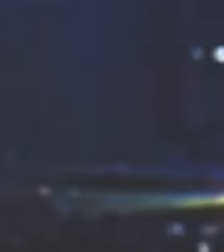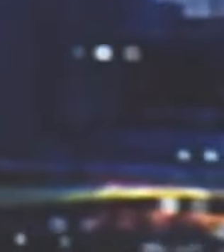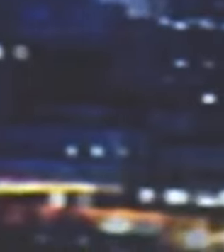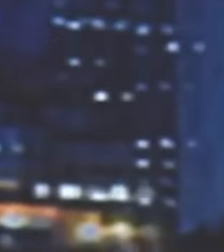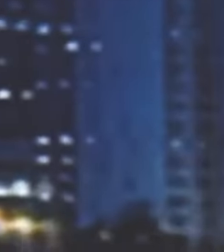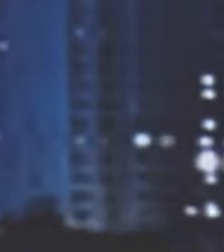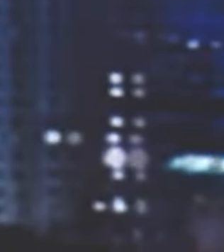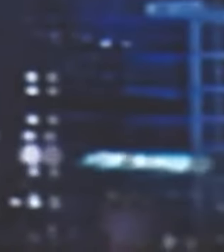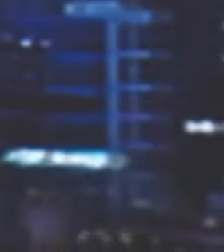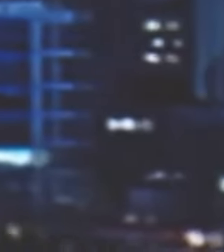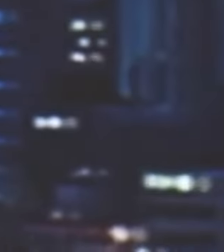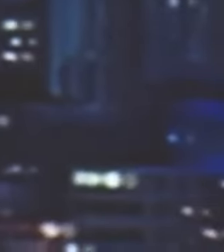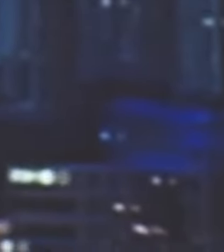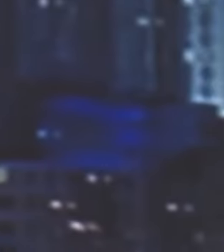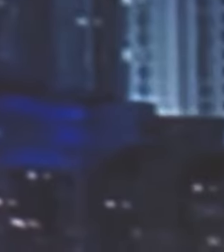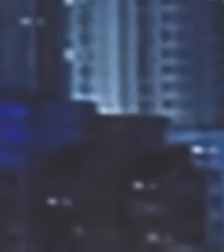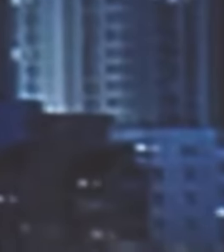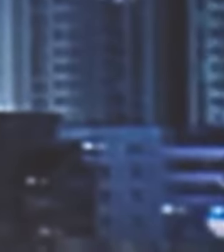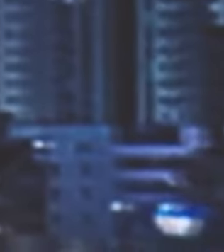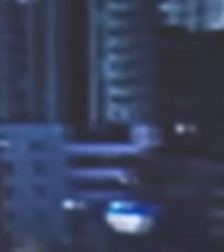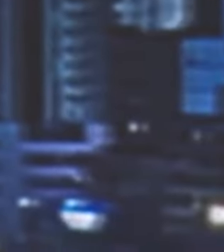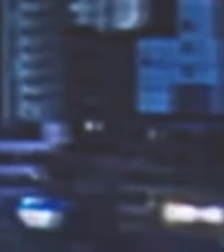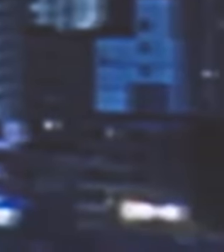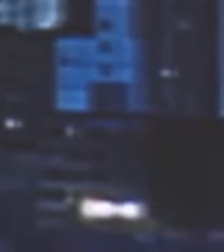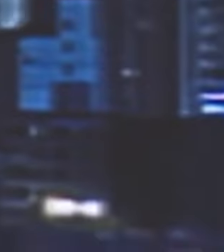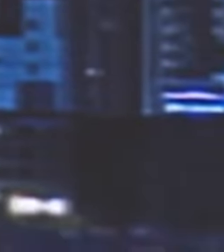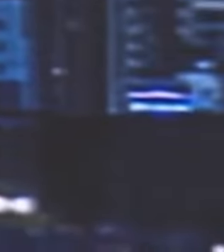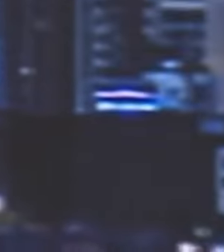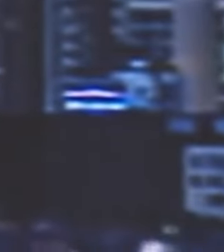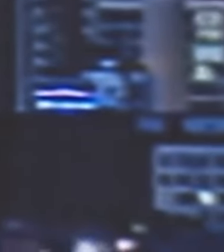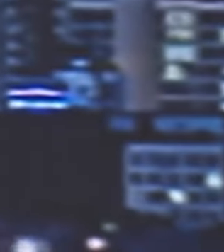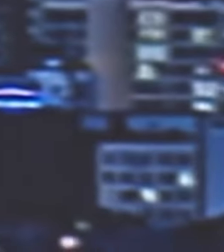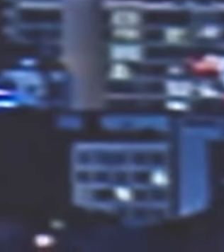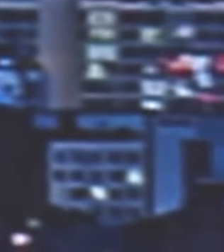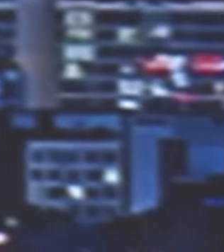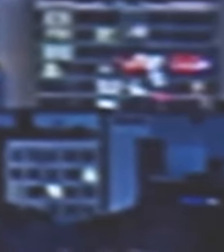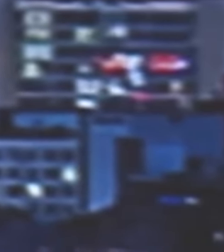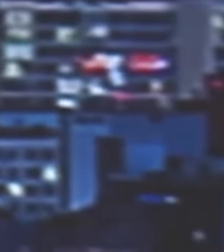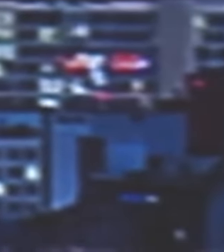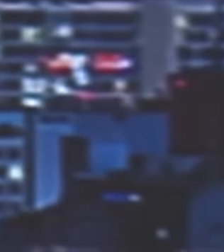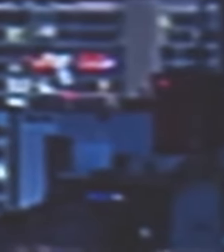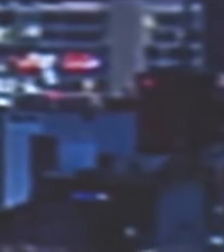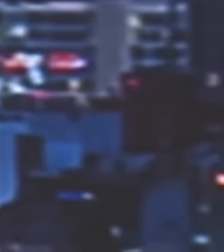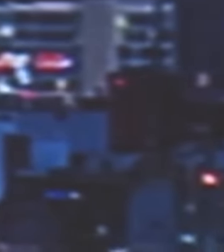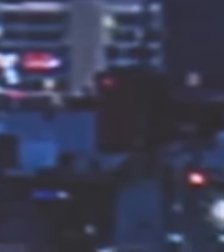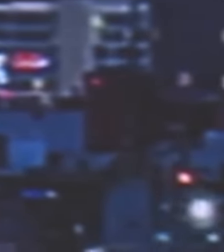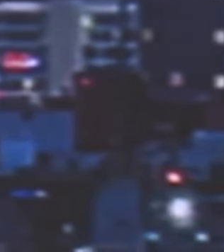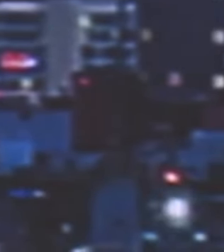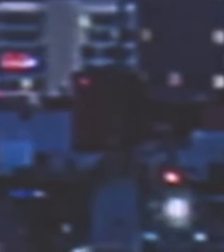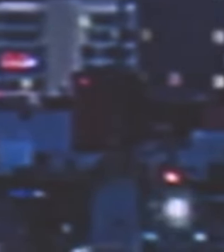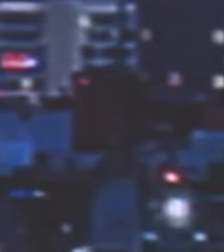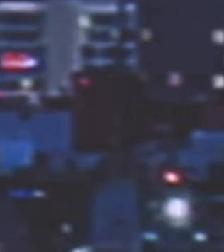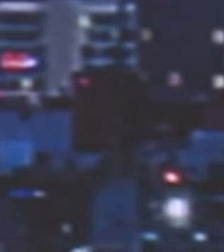뉴스를 시청해 주셔서 고맙습니다 저희는 저녁 6시 50분 뉴스룸에서 뵙겠습니다